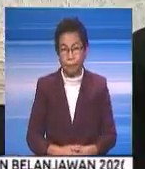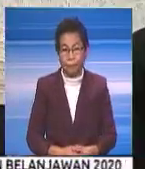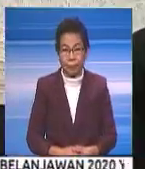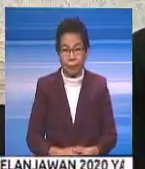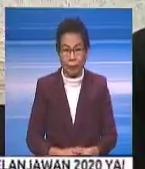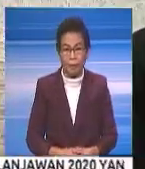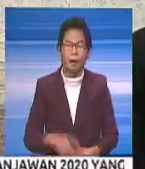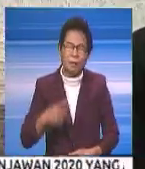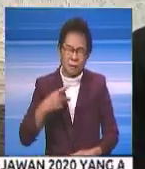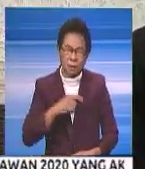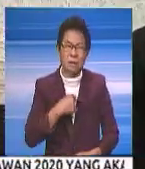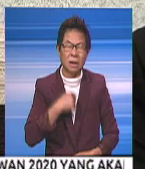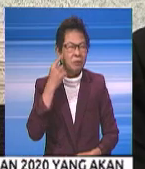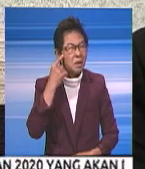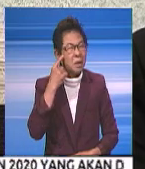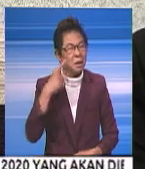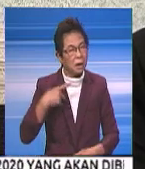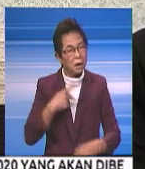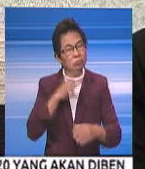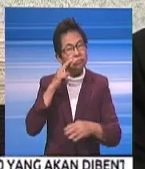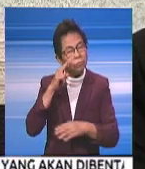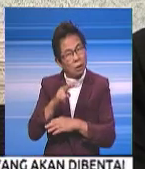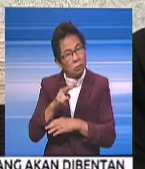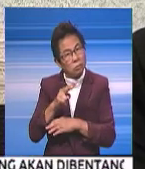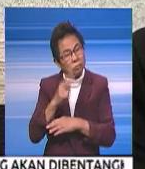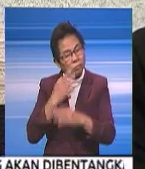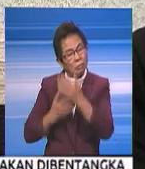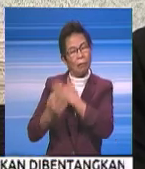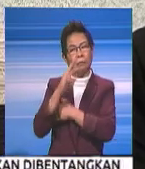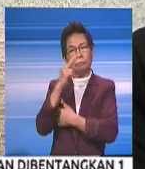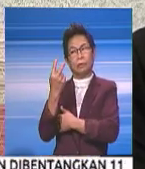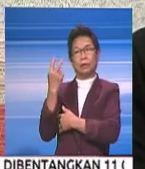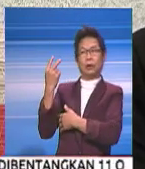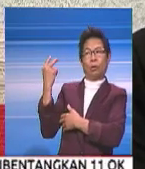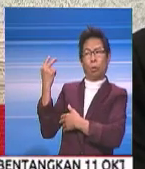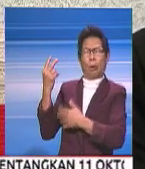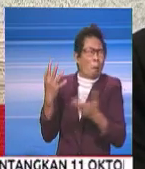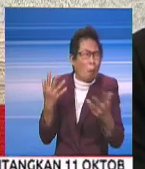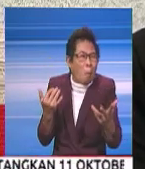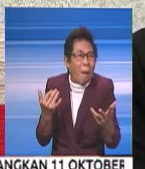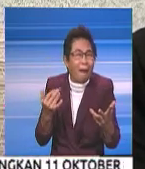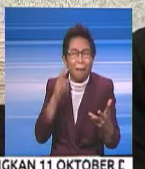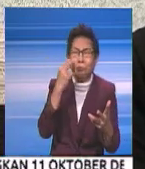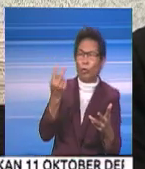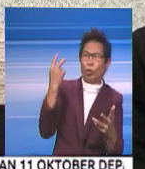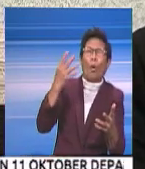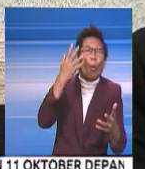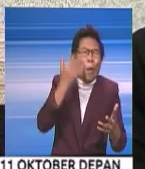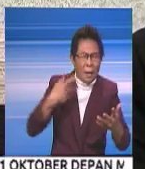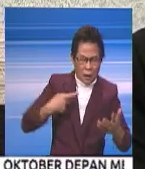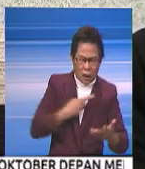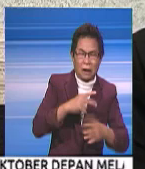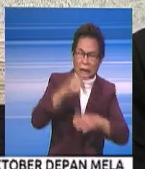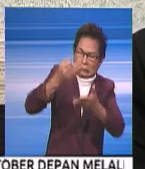Saya kira kita harus tengok baliklah mengapa kita gagal menggunakan